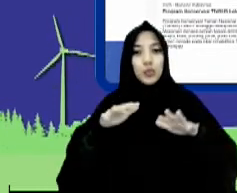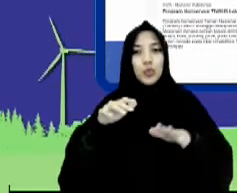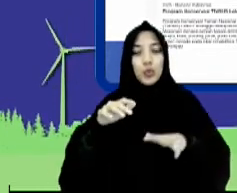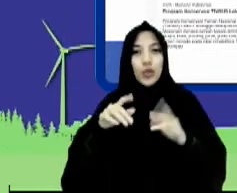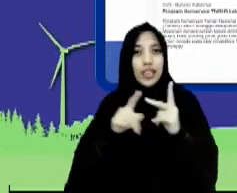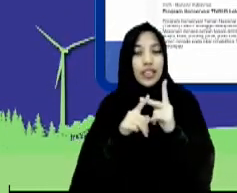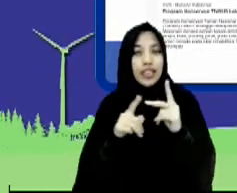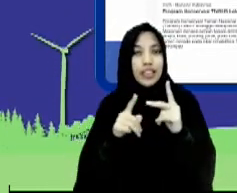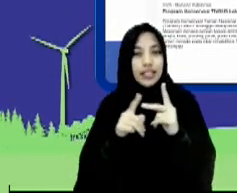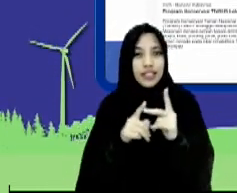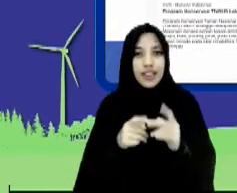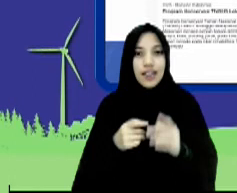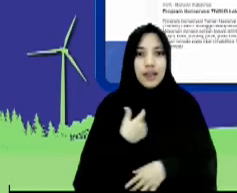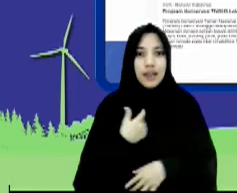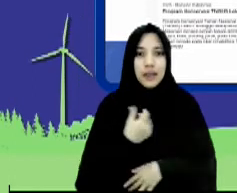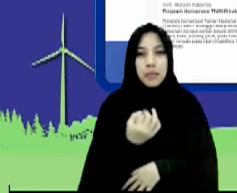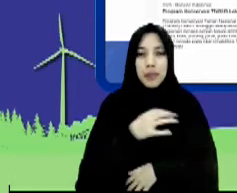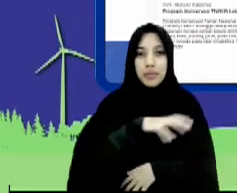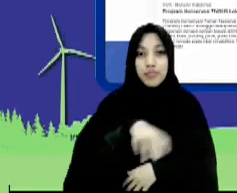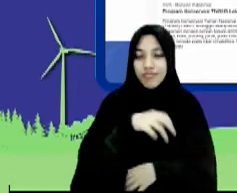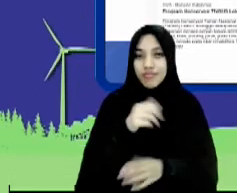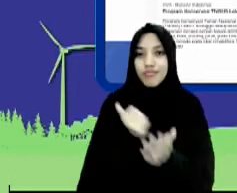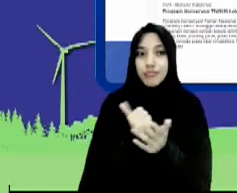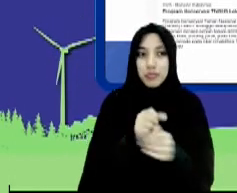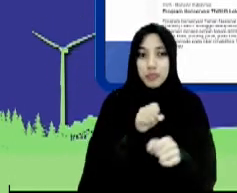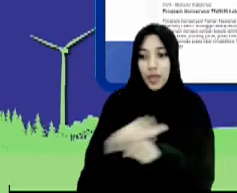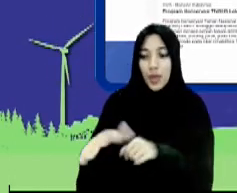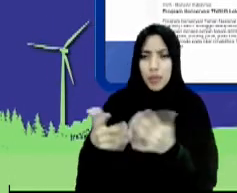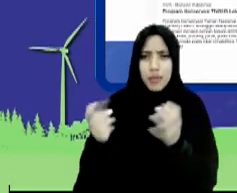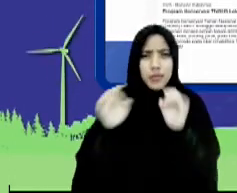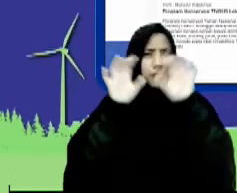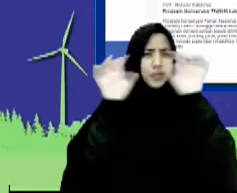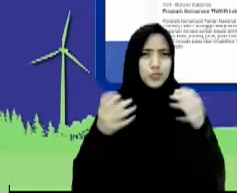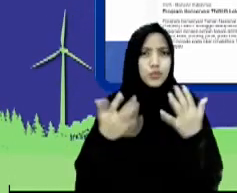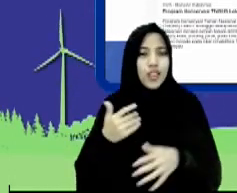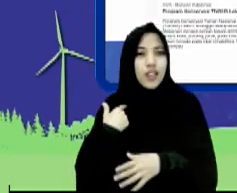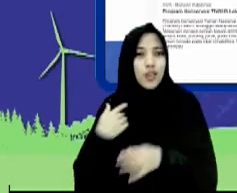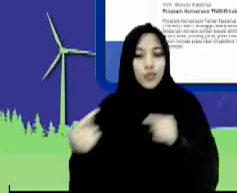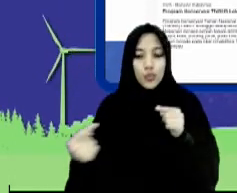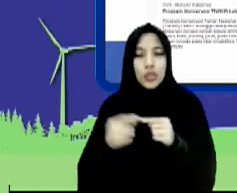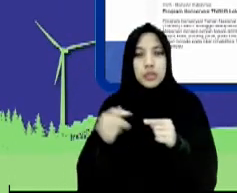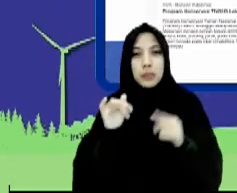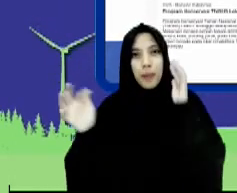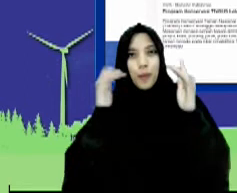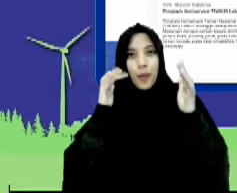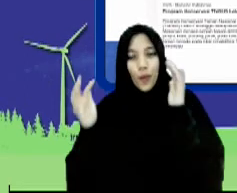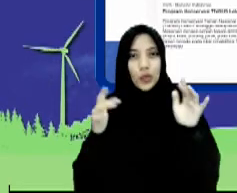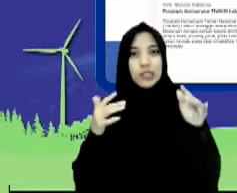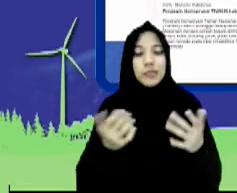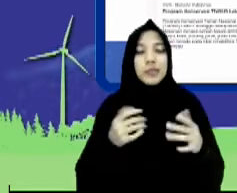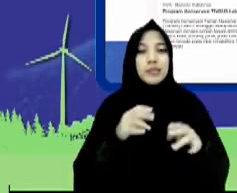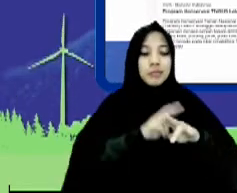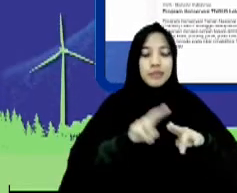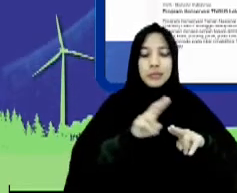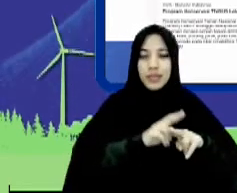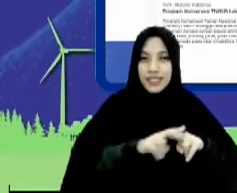2,4 juta dan impactnya sebenarnya macam-macam kalau sudah kita ngomong pohon kan otomatis soal bagaimana kita memperbaiki kondisi tanah